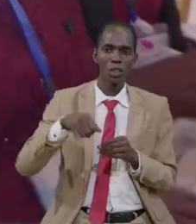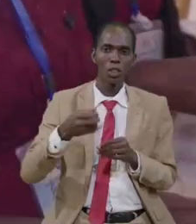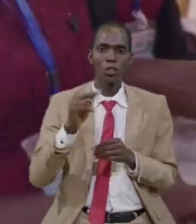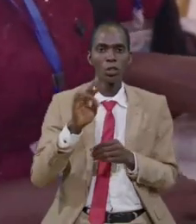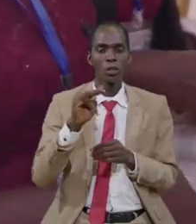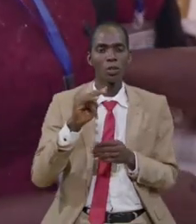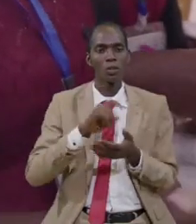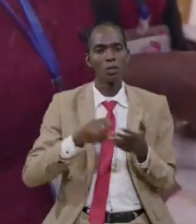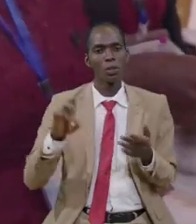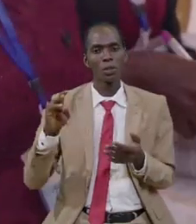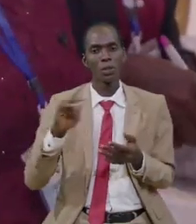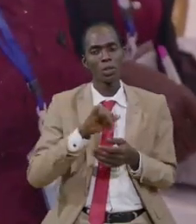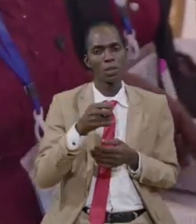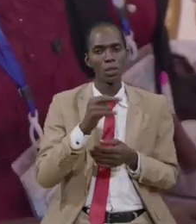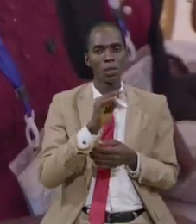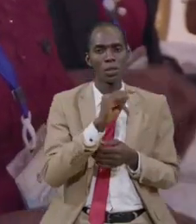17.